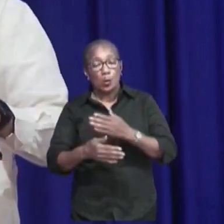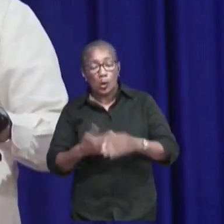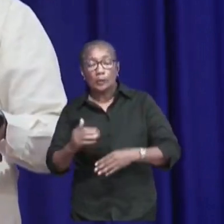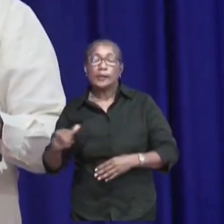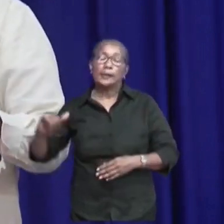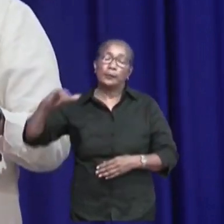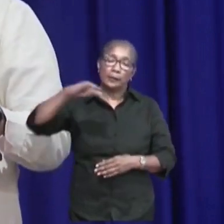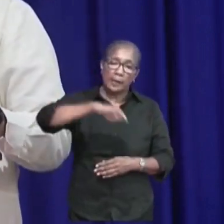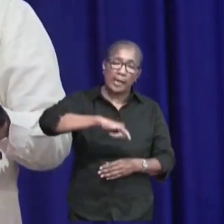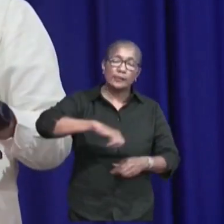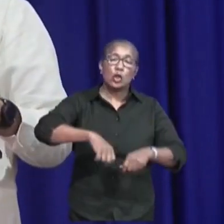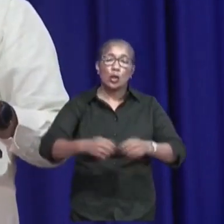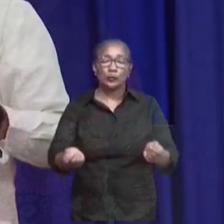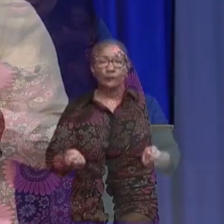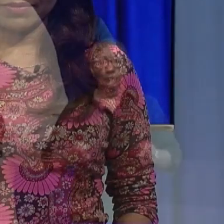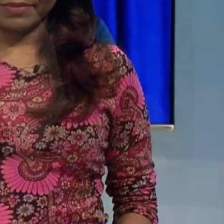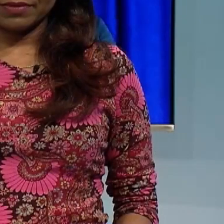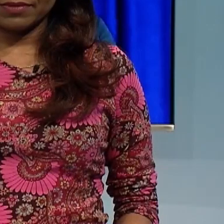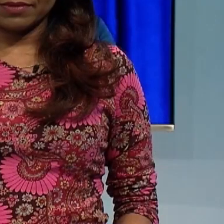repatriatie uitgevoerd.